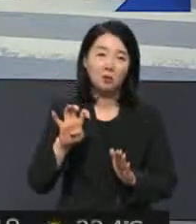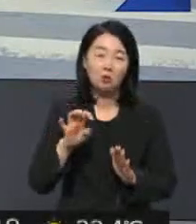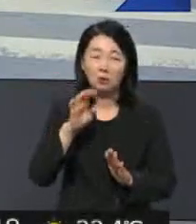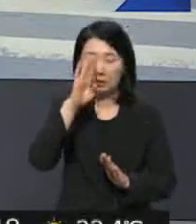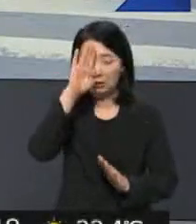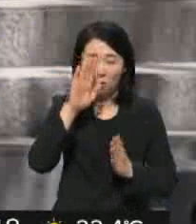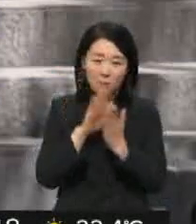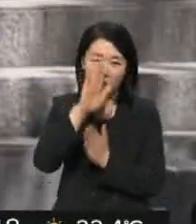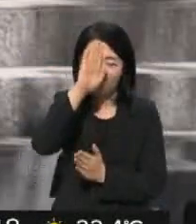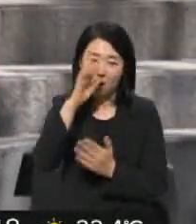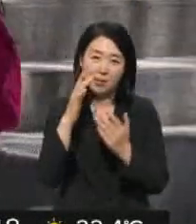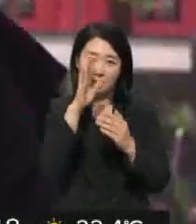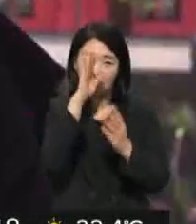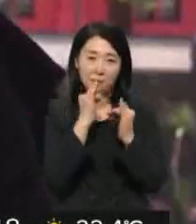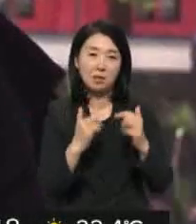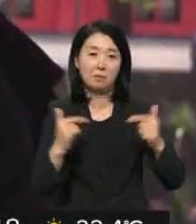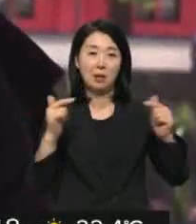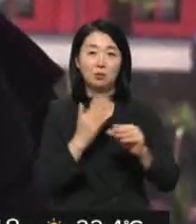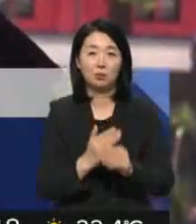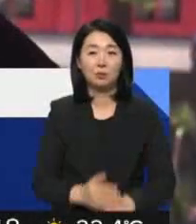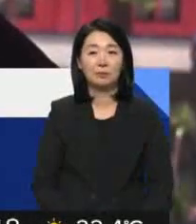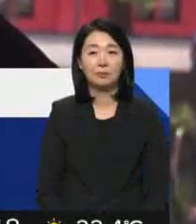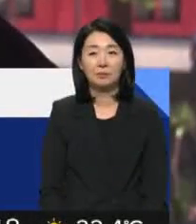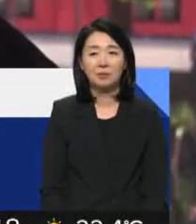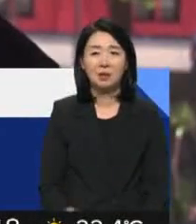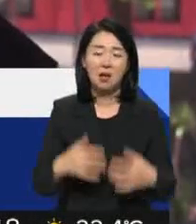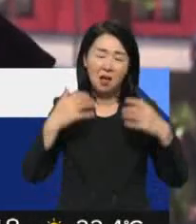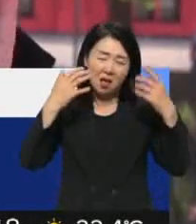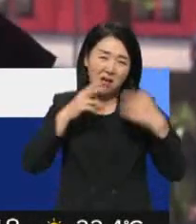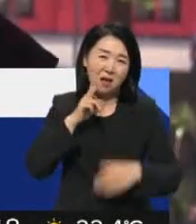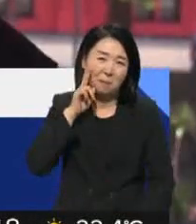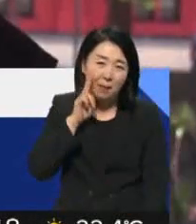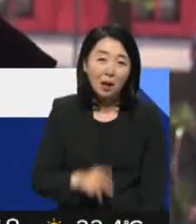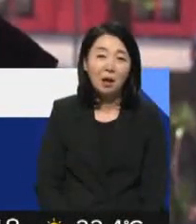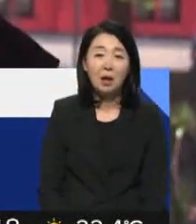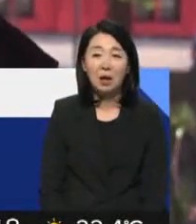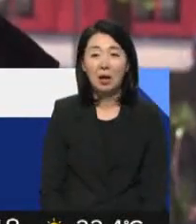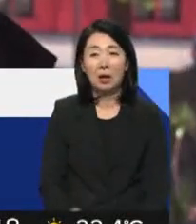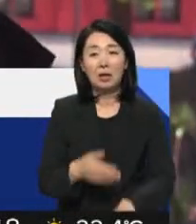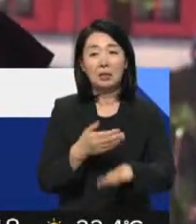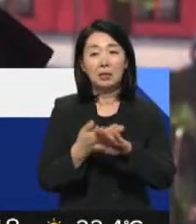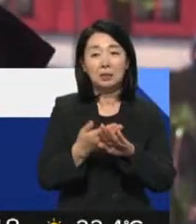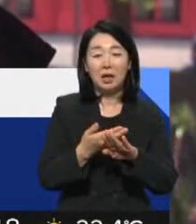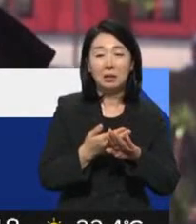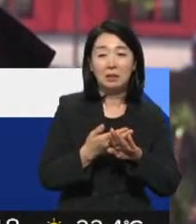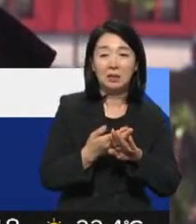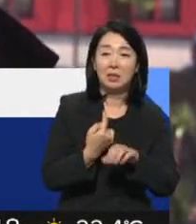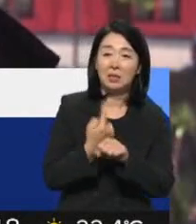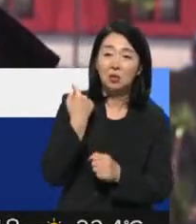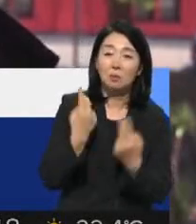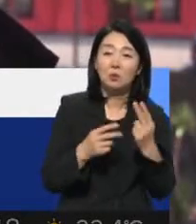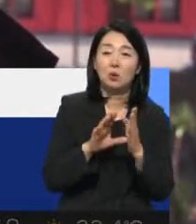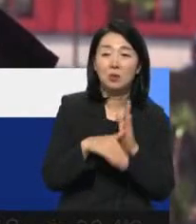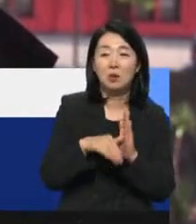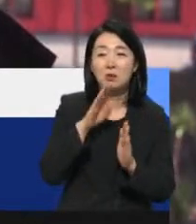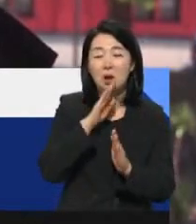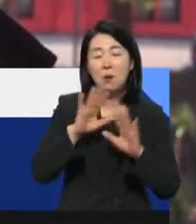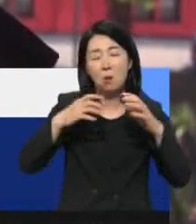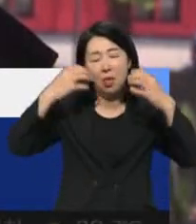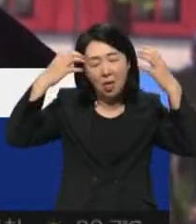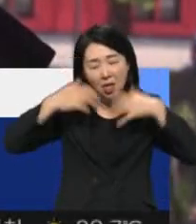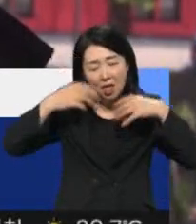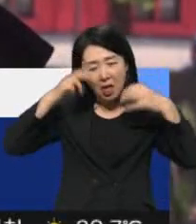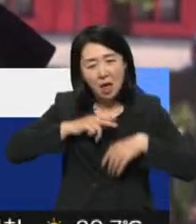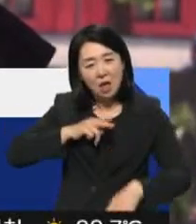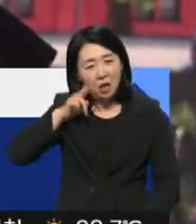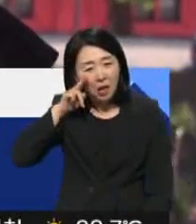중입니다. El calor ya es muy intenso. A comparación de otros años se siente mucho más y pues las precauciones que bueno, las